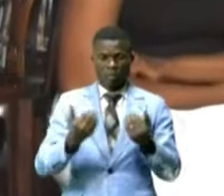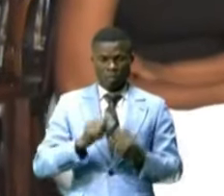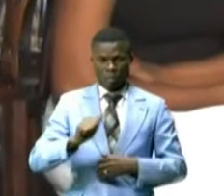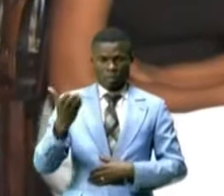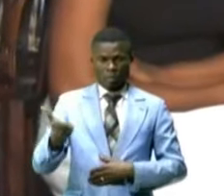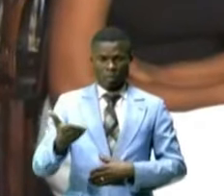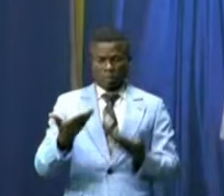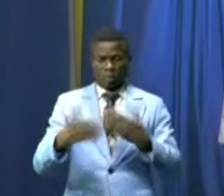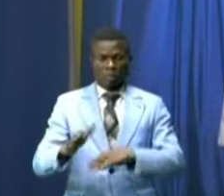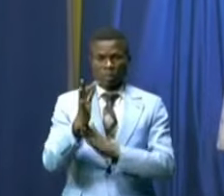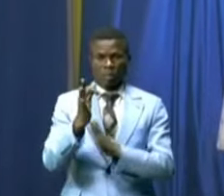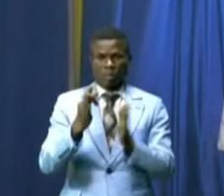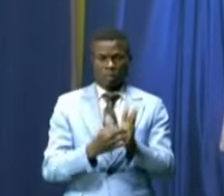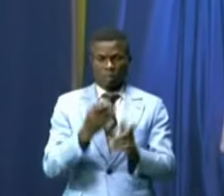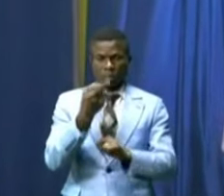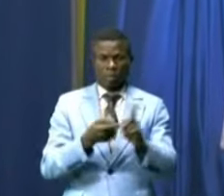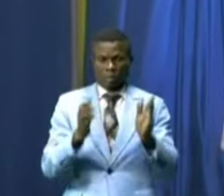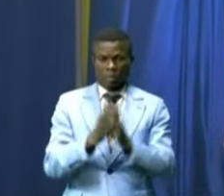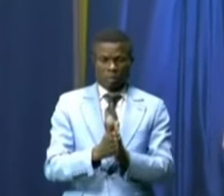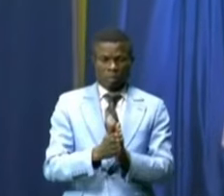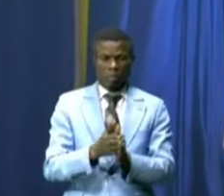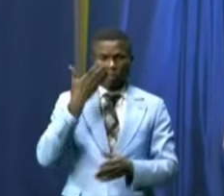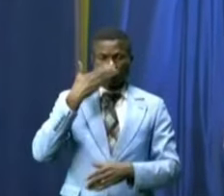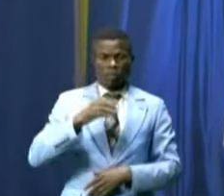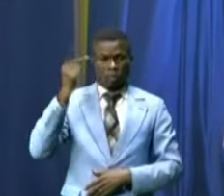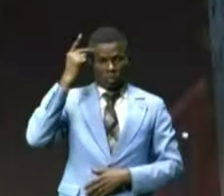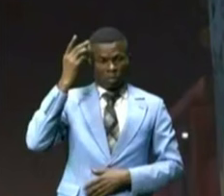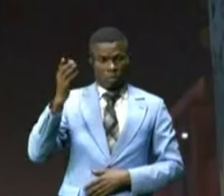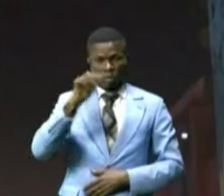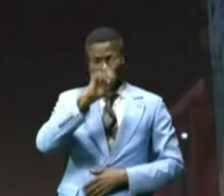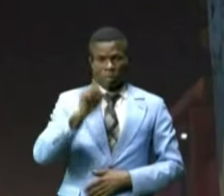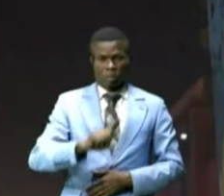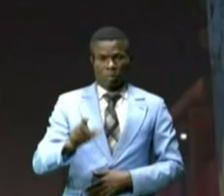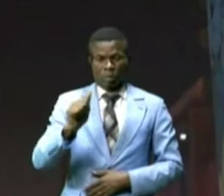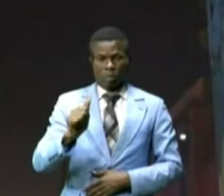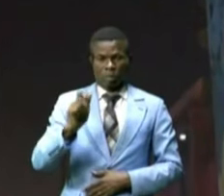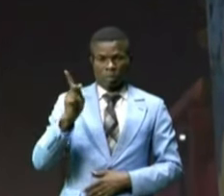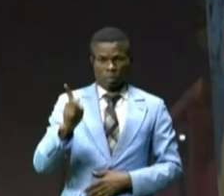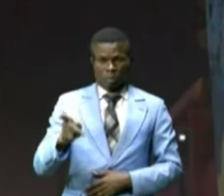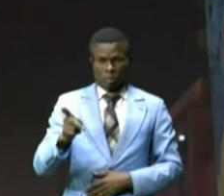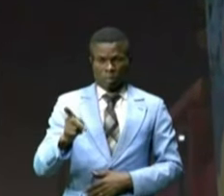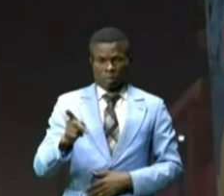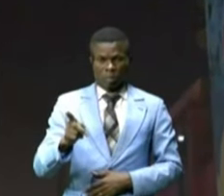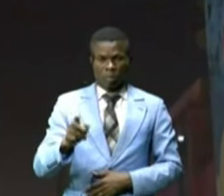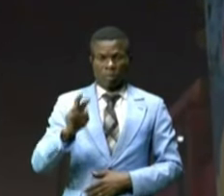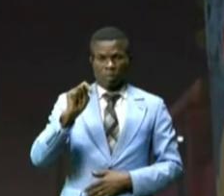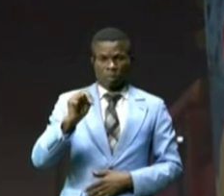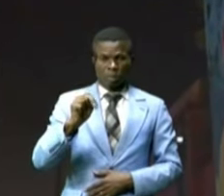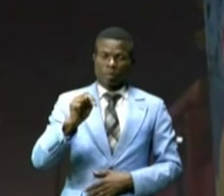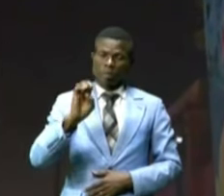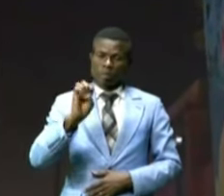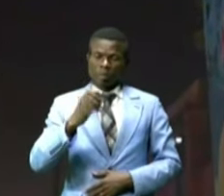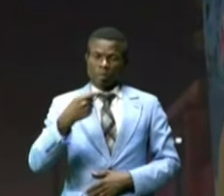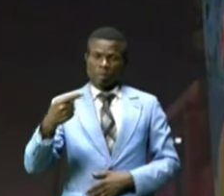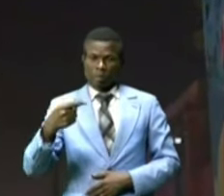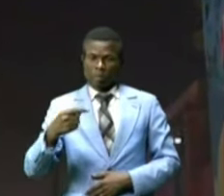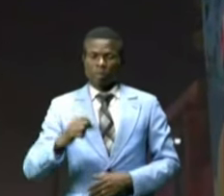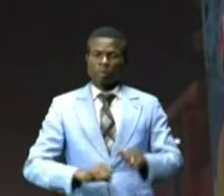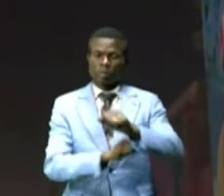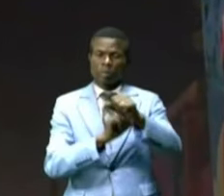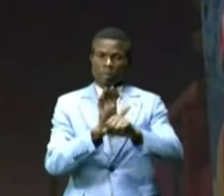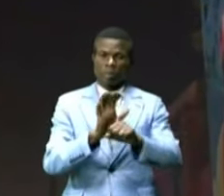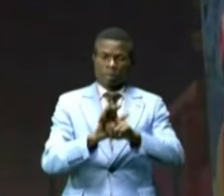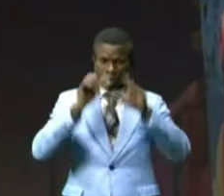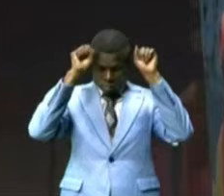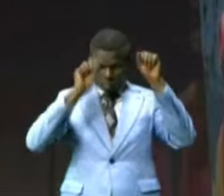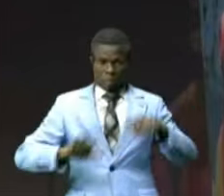Mort le 18 octobre dernier au centre Kinigada, Zachary Badiengela alias Nemwanda Nsemi manifestait son soutien sans faille au